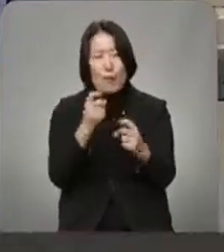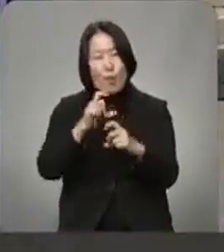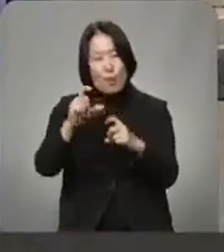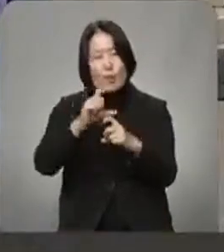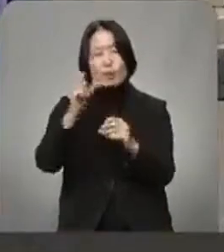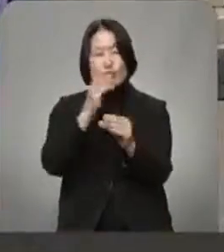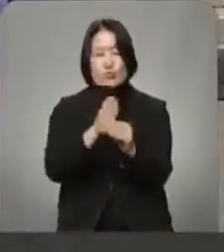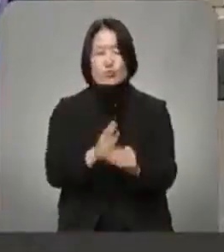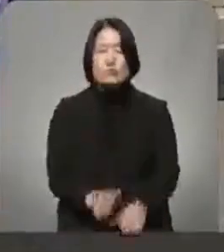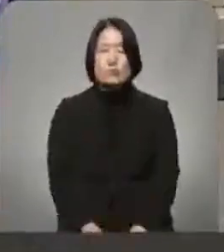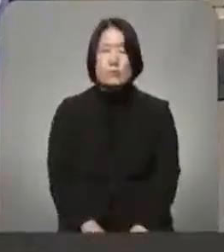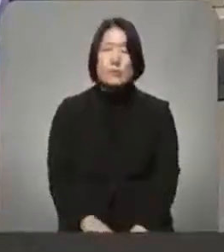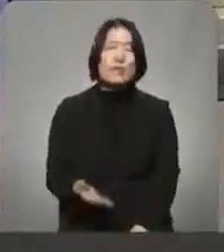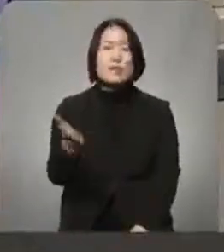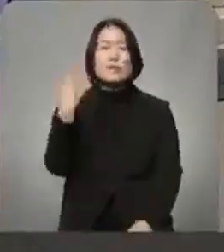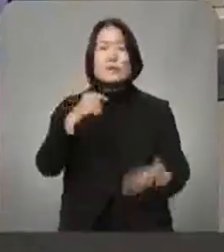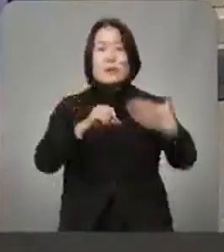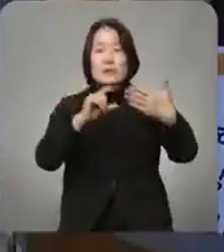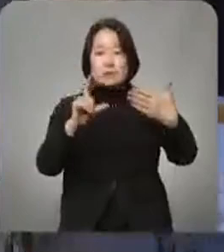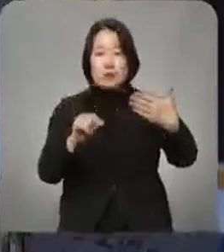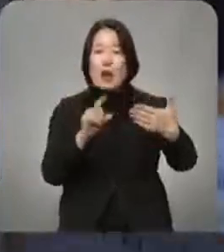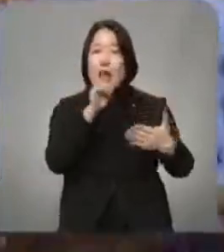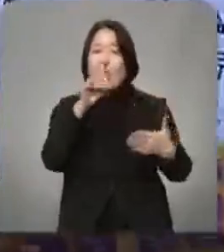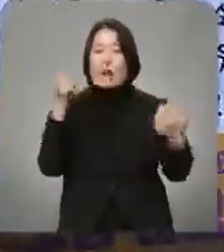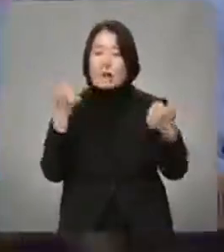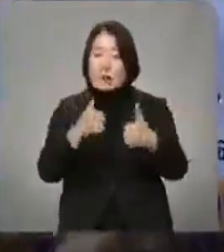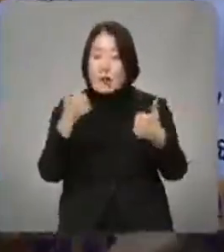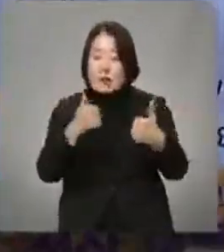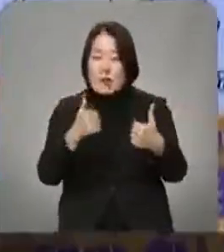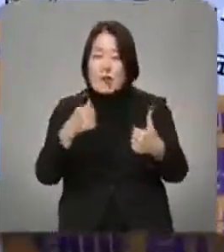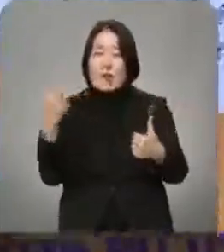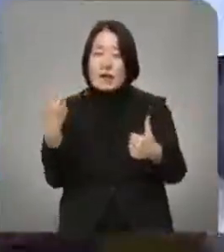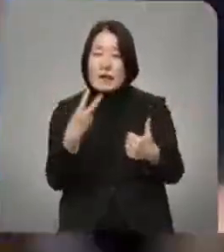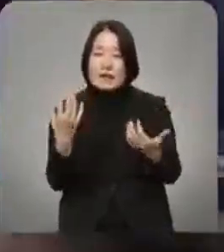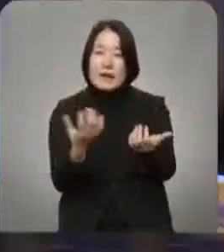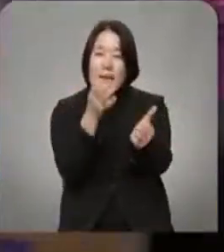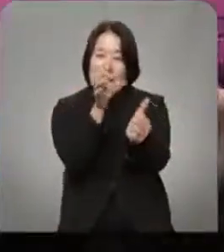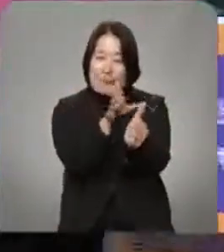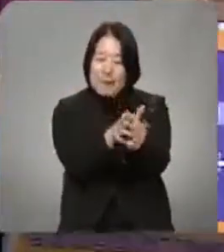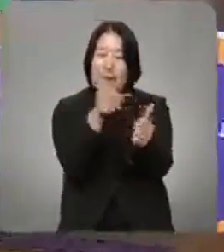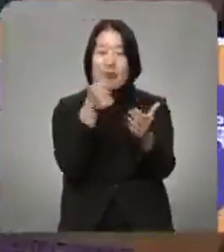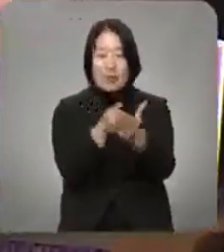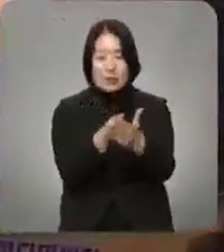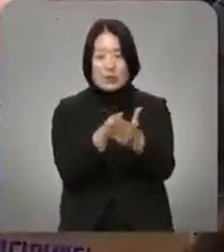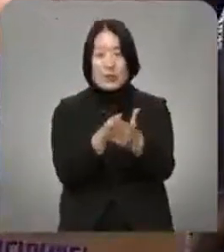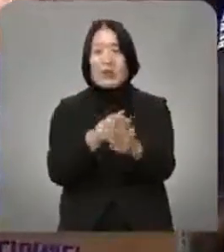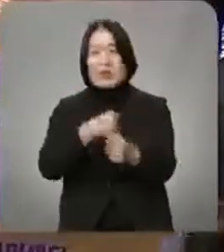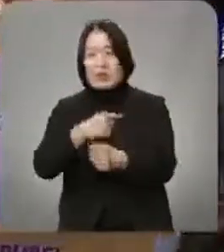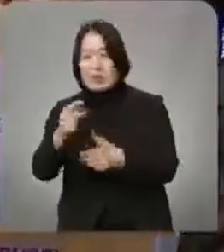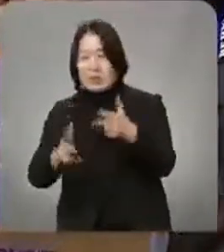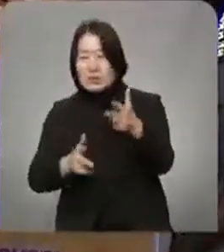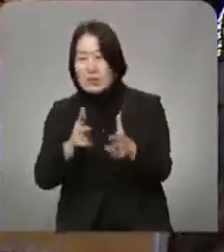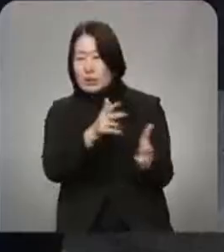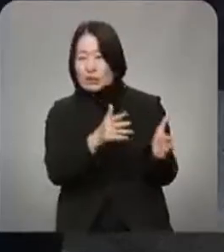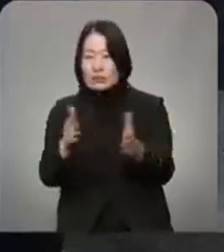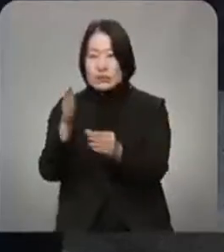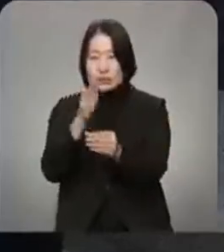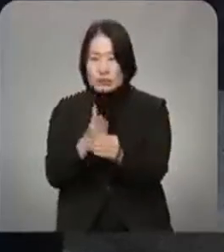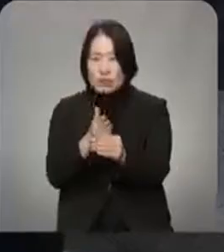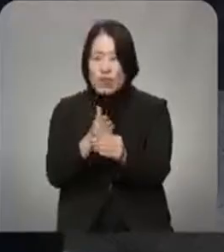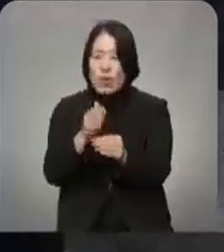그렇습니다 지난 9월 강시 회에서 재위탁 동의안이 통과된 뒤 내년 사업을 준비해온 센터측은